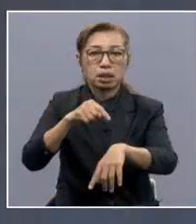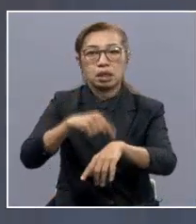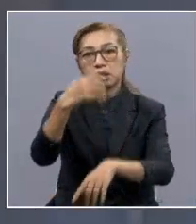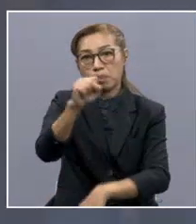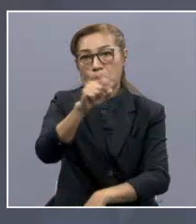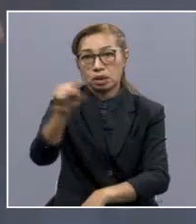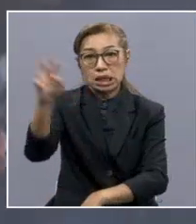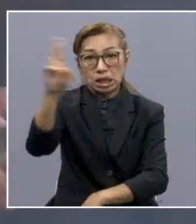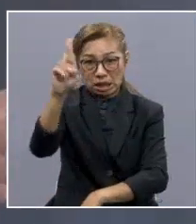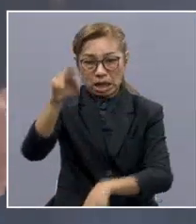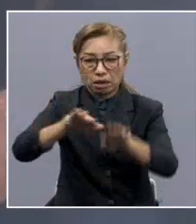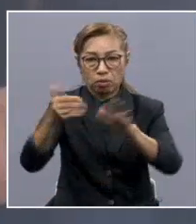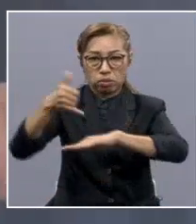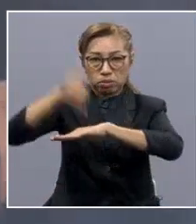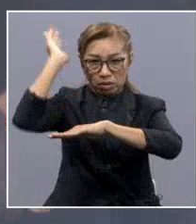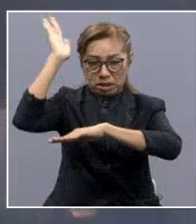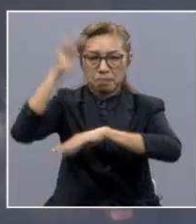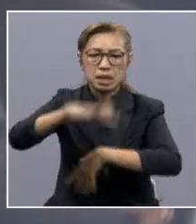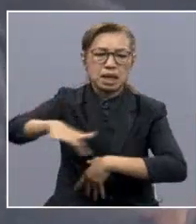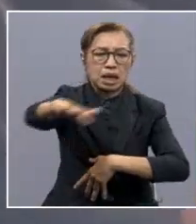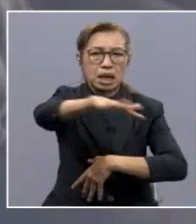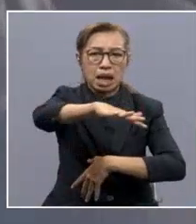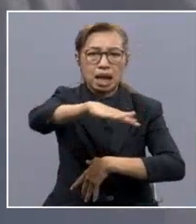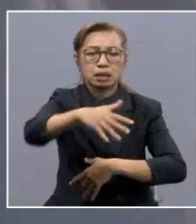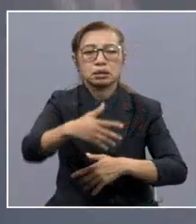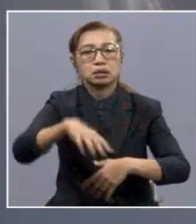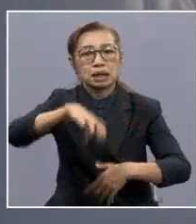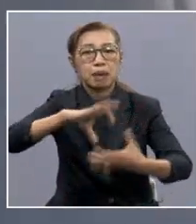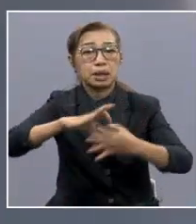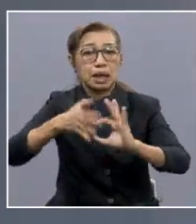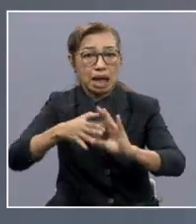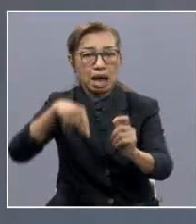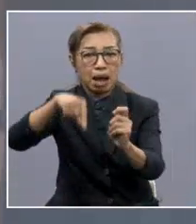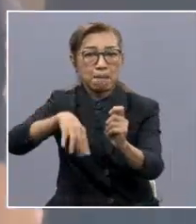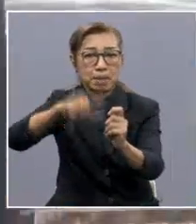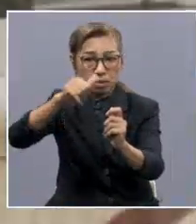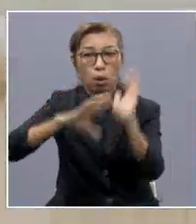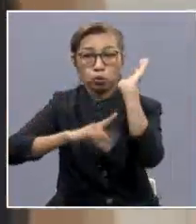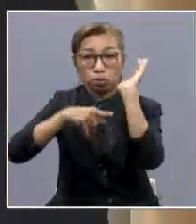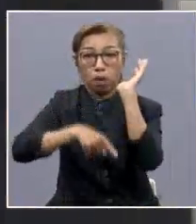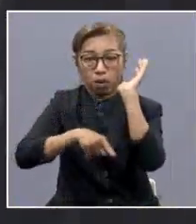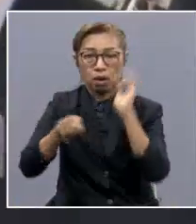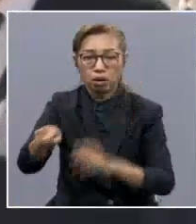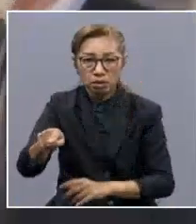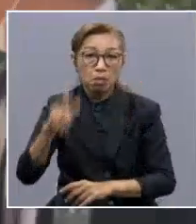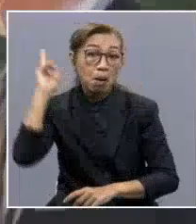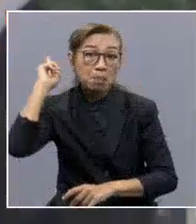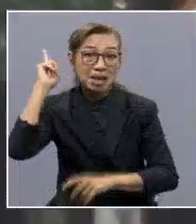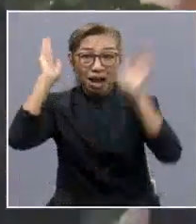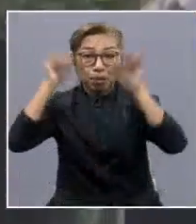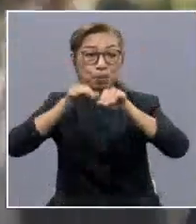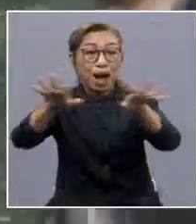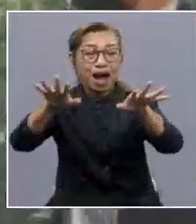จะมีการจัดเวทีปราศัยที่ลานหน้าสนามกีฬาที่อำเภอเมืองจังหวัดชุมพรแล้วปรากฏว่าพอมีข่าวว่า